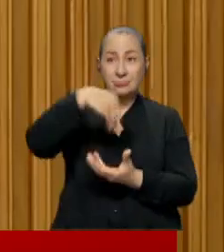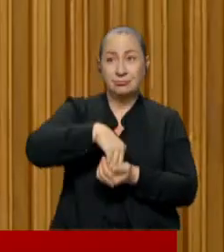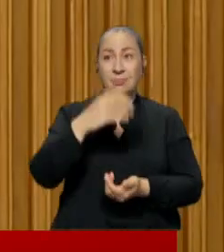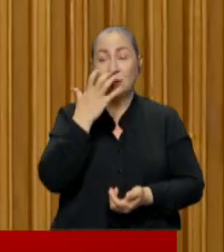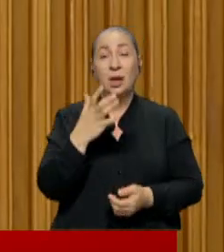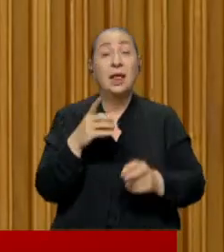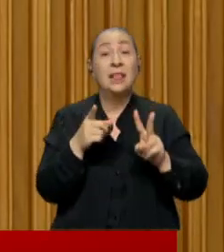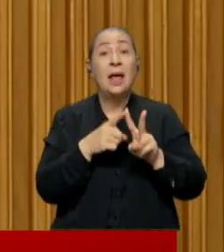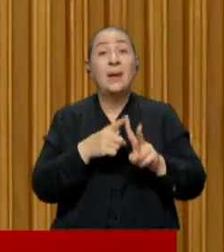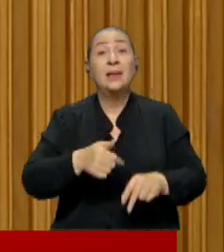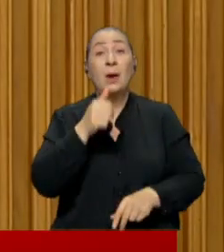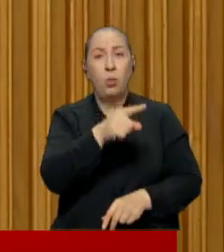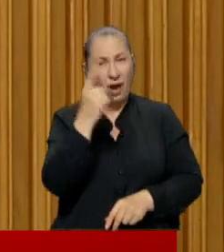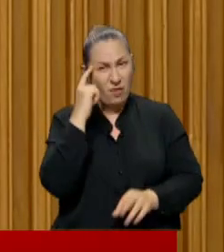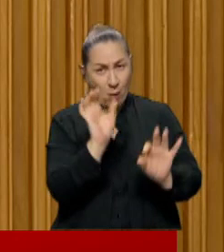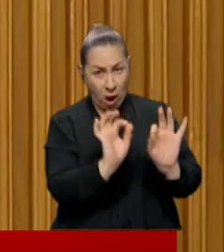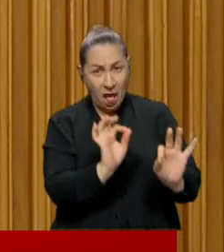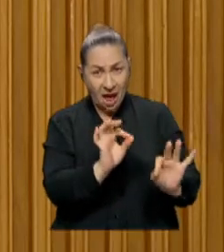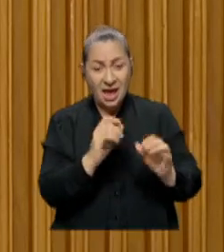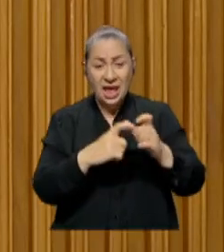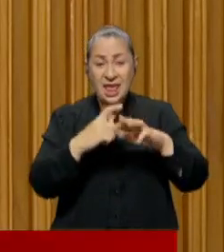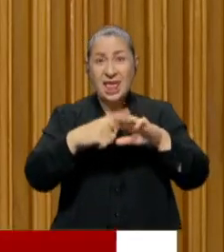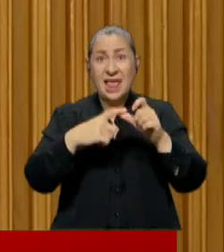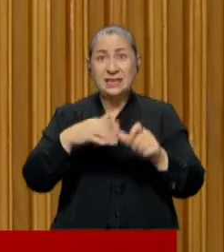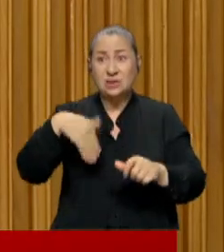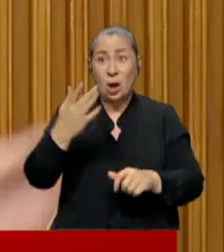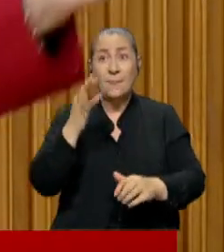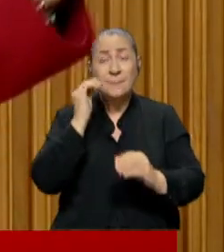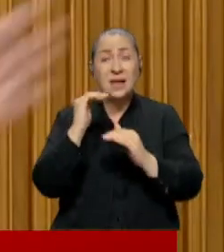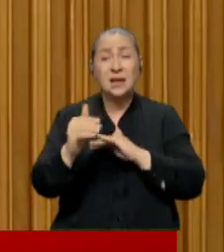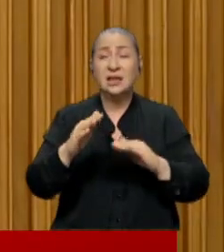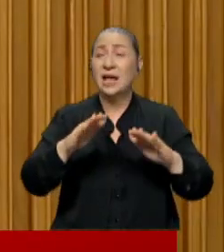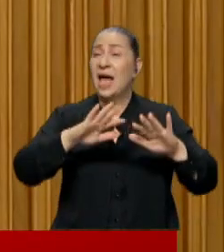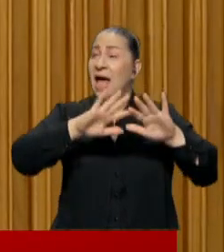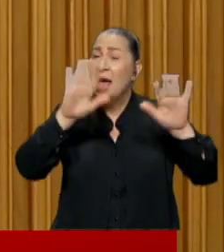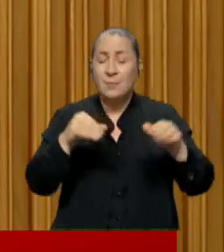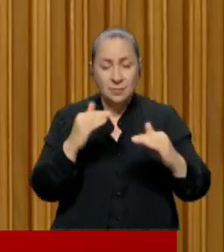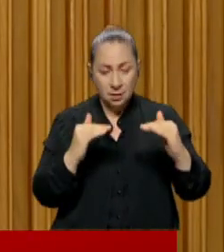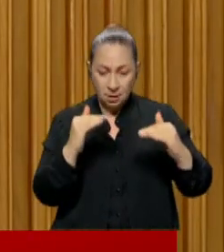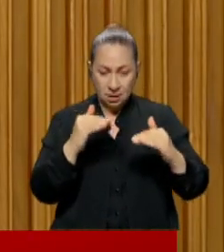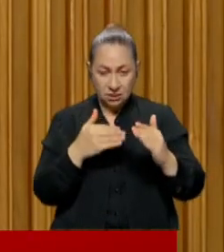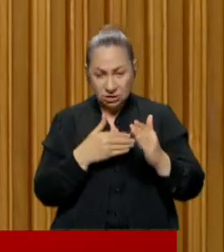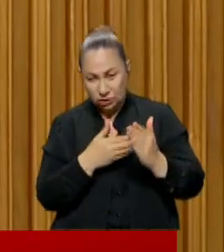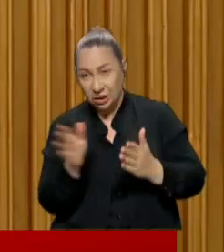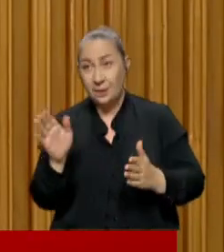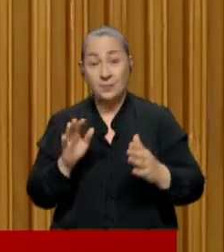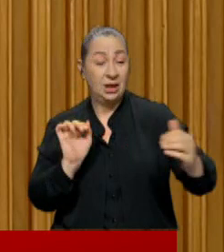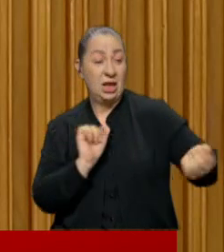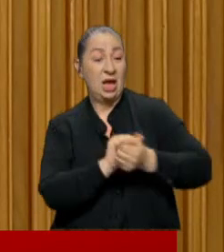bekliyor. Nebati Bakan bu kafayla GES'ten sonra milleti tamamen denklemden çıkarıp